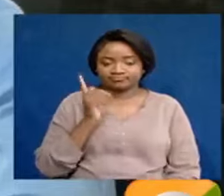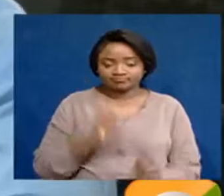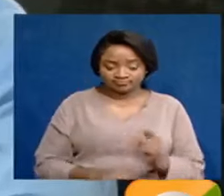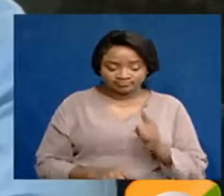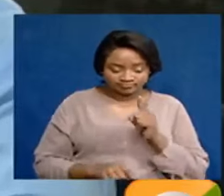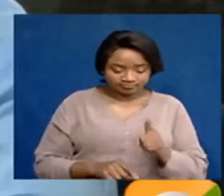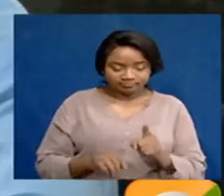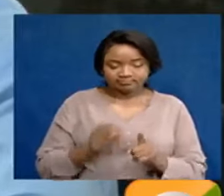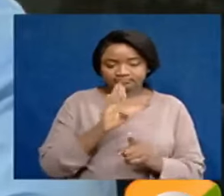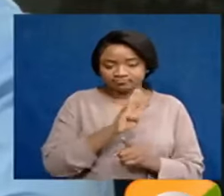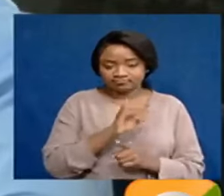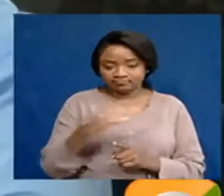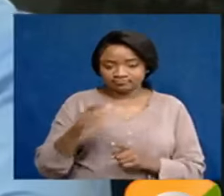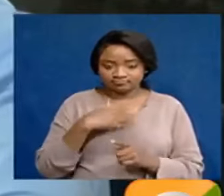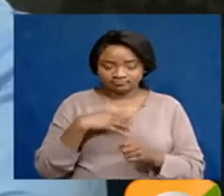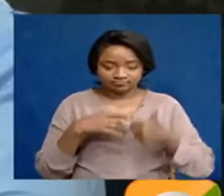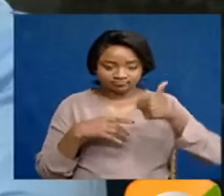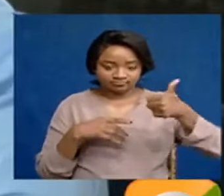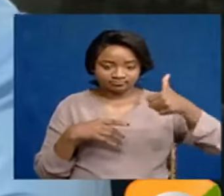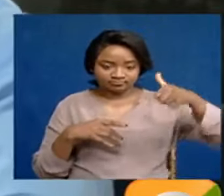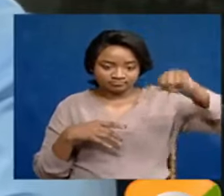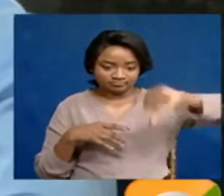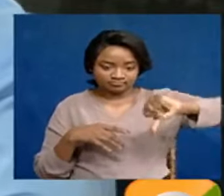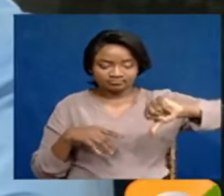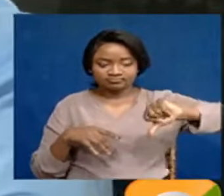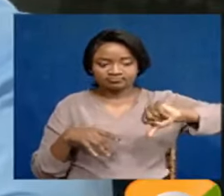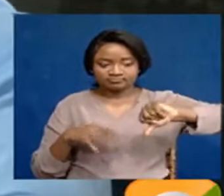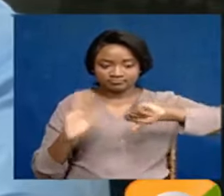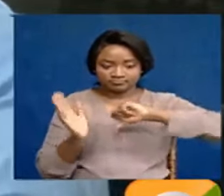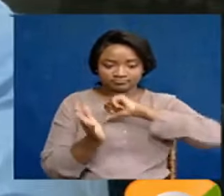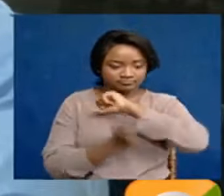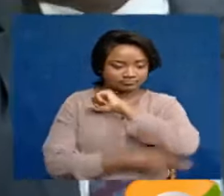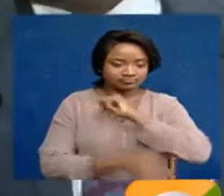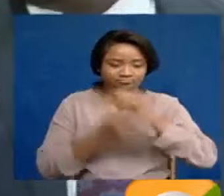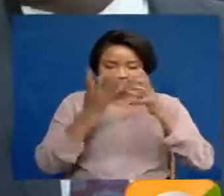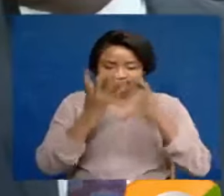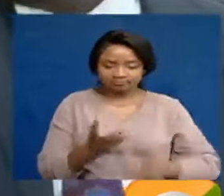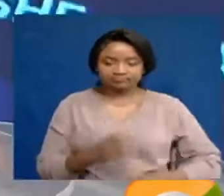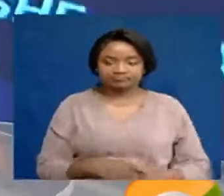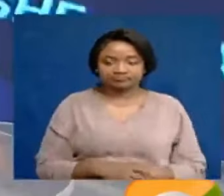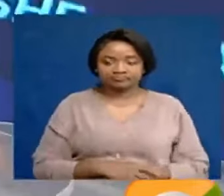has good, bad, and the ugly. There is a movie called Good, Bad, and Ugly.